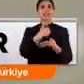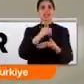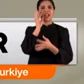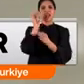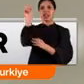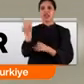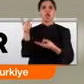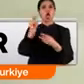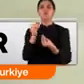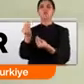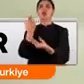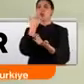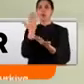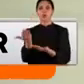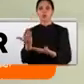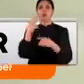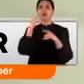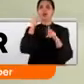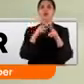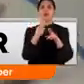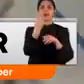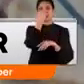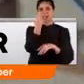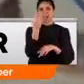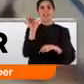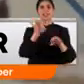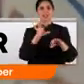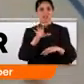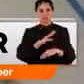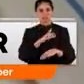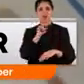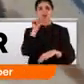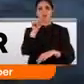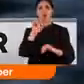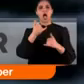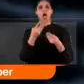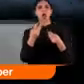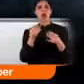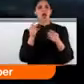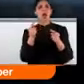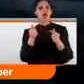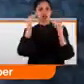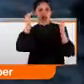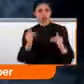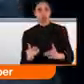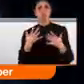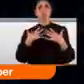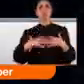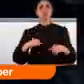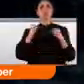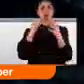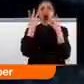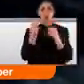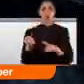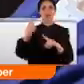üzerinde ölümcül bir etkisi yok. Kanser tedavisi alırken ağrıların azaltılmasında ve bağışıklığın artırılmasında ek ürün